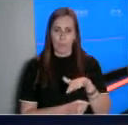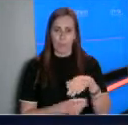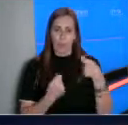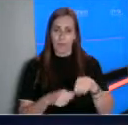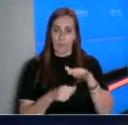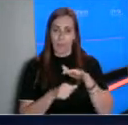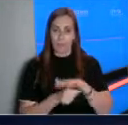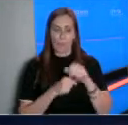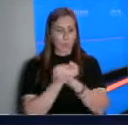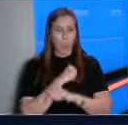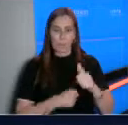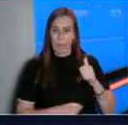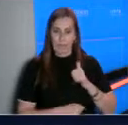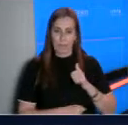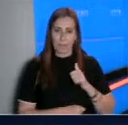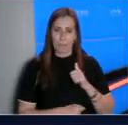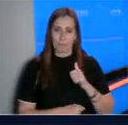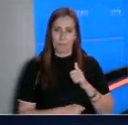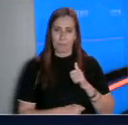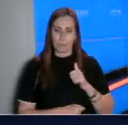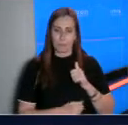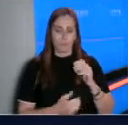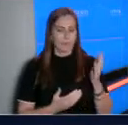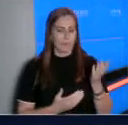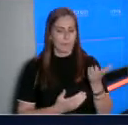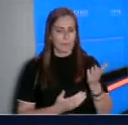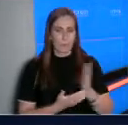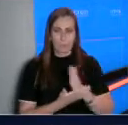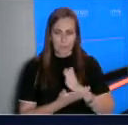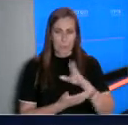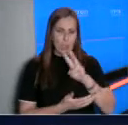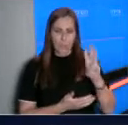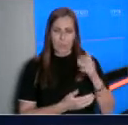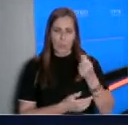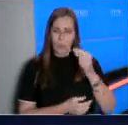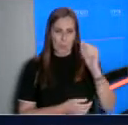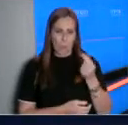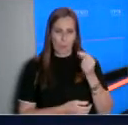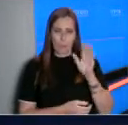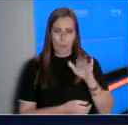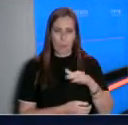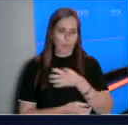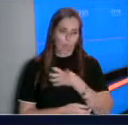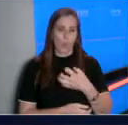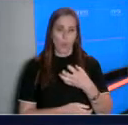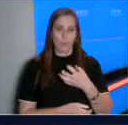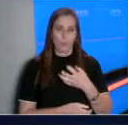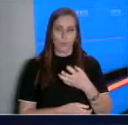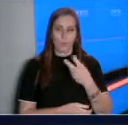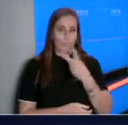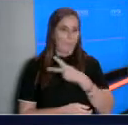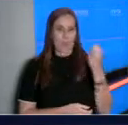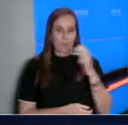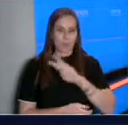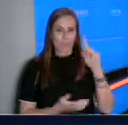לובי, סטודנטים חיילים, מכיניסטים, שינשינים, בסכומים נמוכים, וגם טייקונים